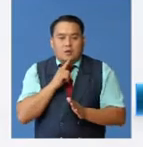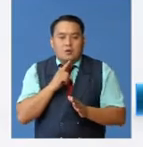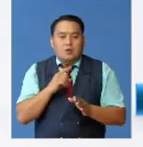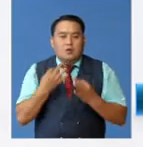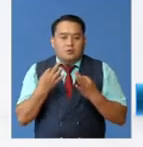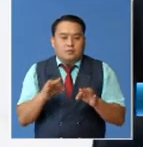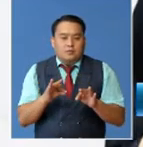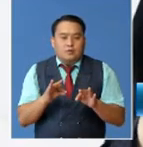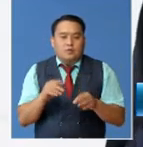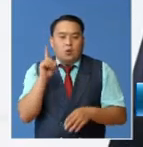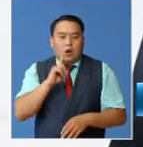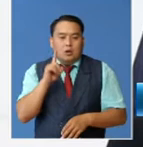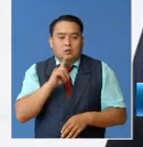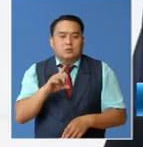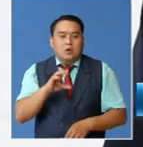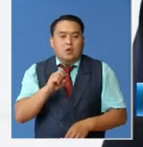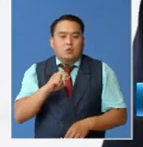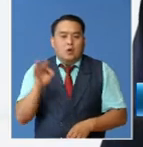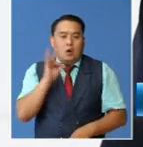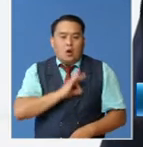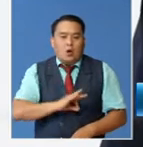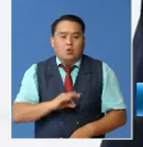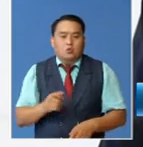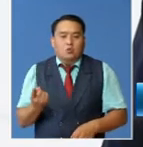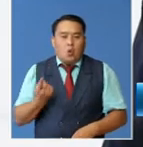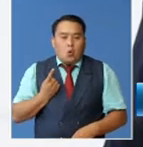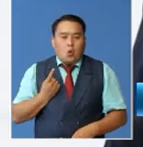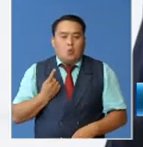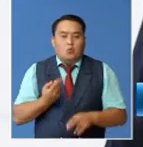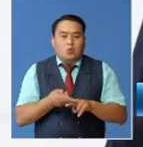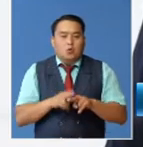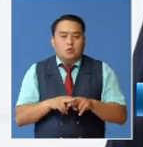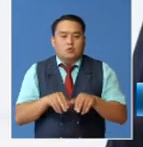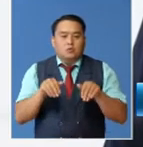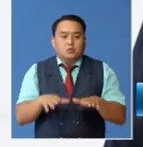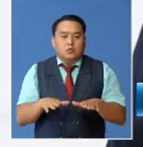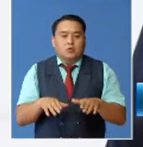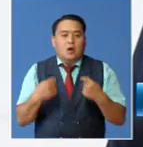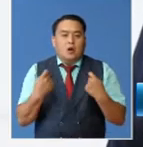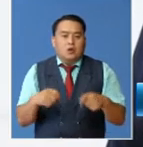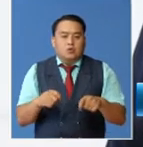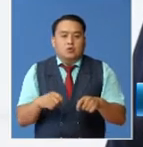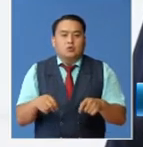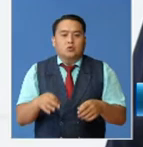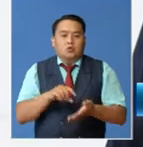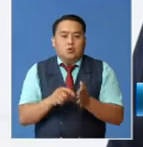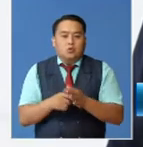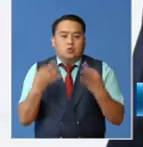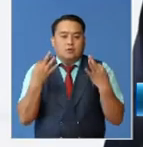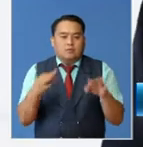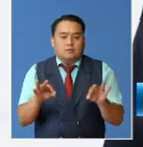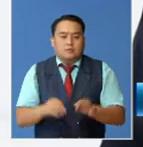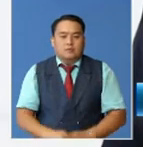бақылау тағайындалсын. Сауытбайға қолданылған күзетпен ұстау түріндегі бұлтартпау шарасы бұзылып, ол сот залынан қамаудан